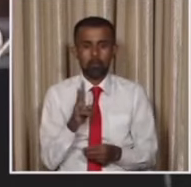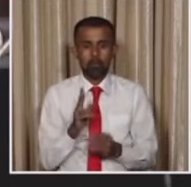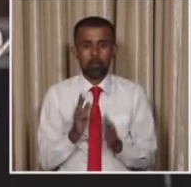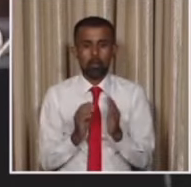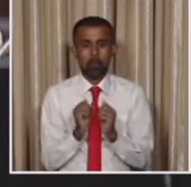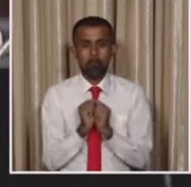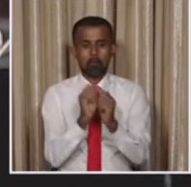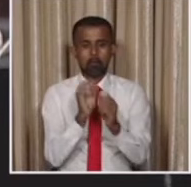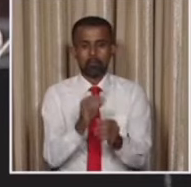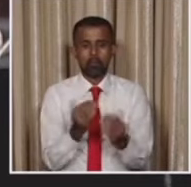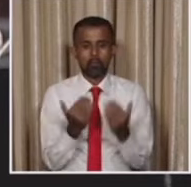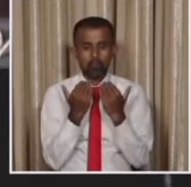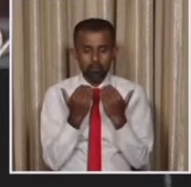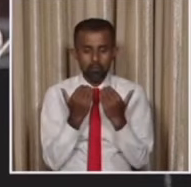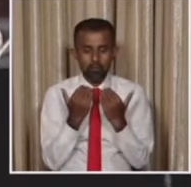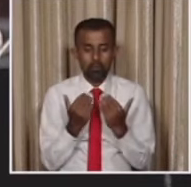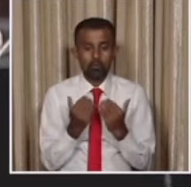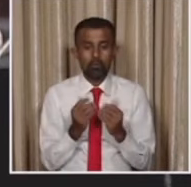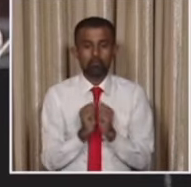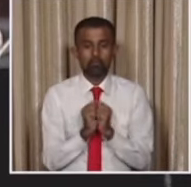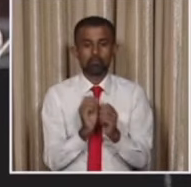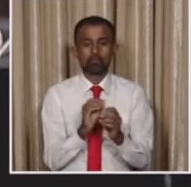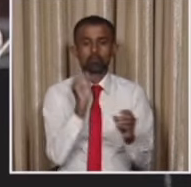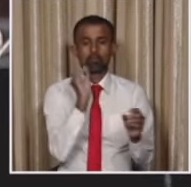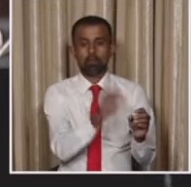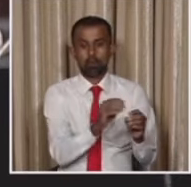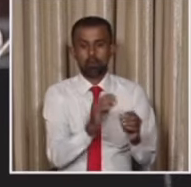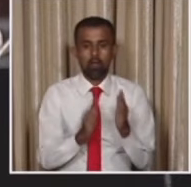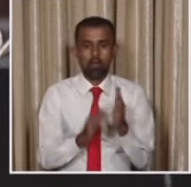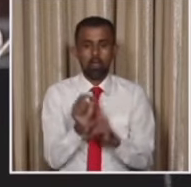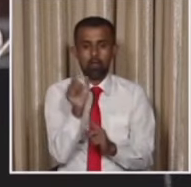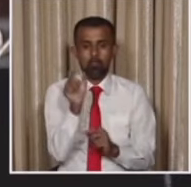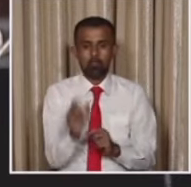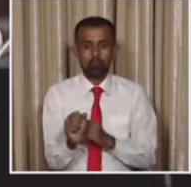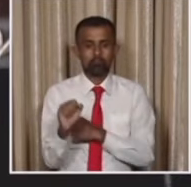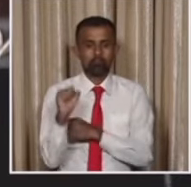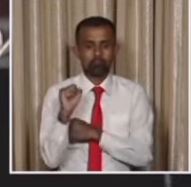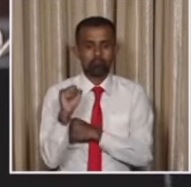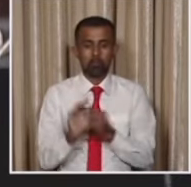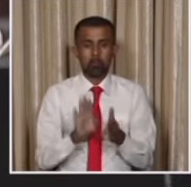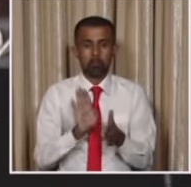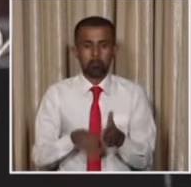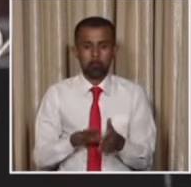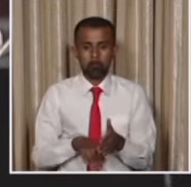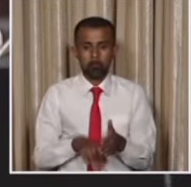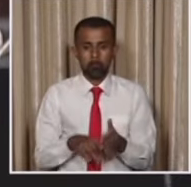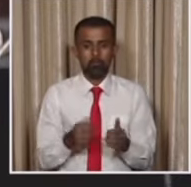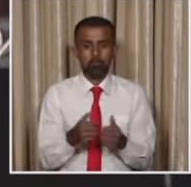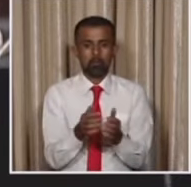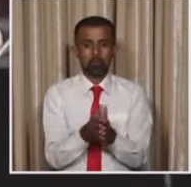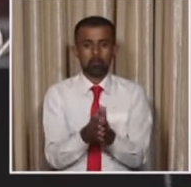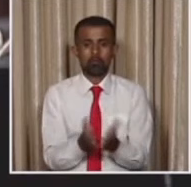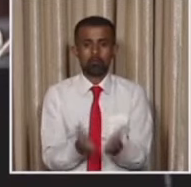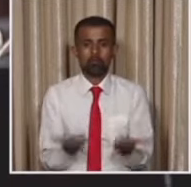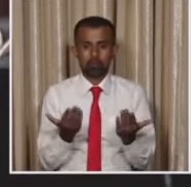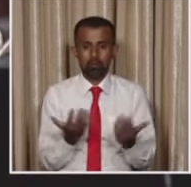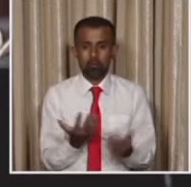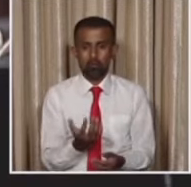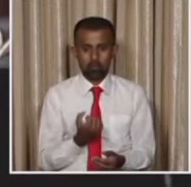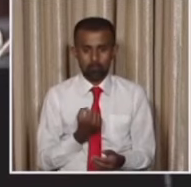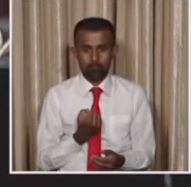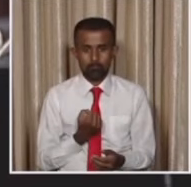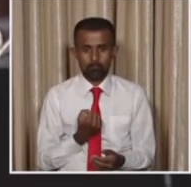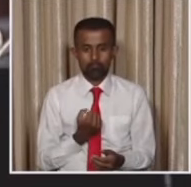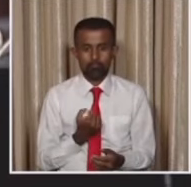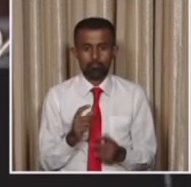කරනවා, උපදේශක සභාවට පත්වීම් කරනවා, ඇමතිවරයාගේ බලතල ඉවත් කරලා මෙව ස්වාධීන ආයතන කරන්න ඕනි කියලා.